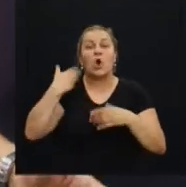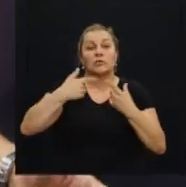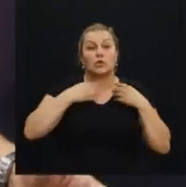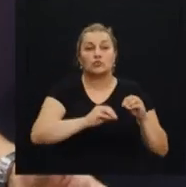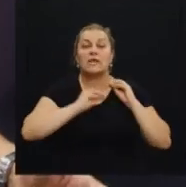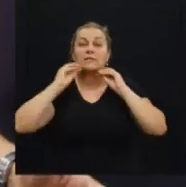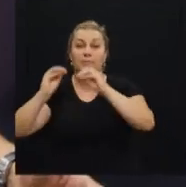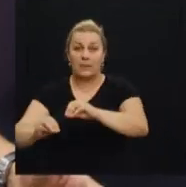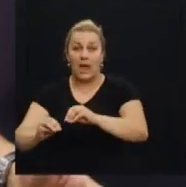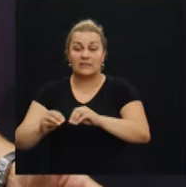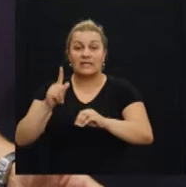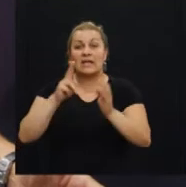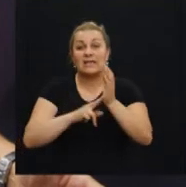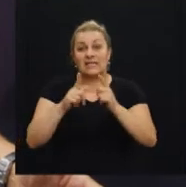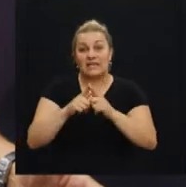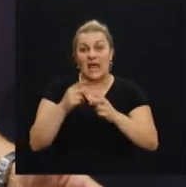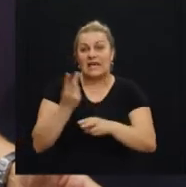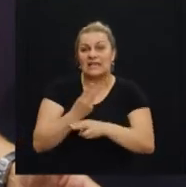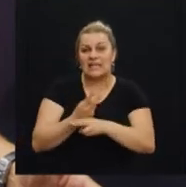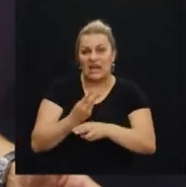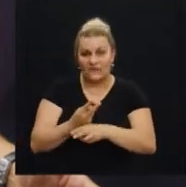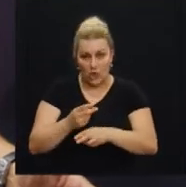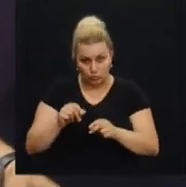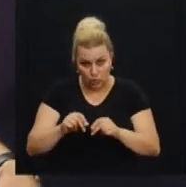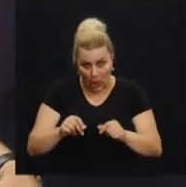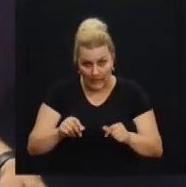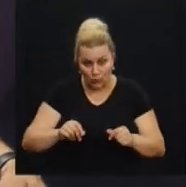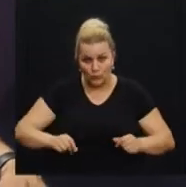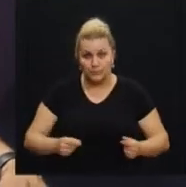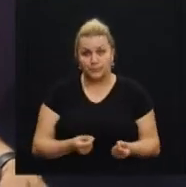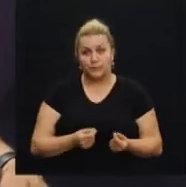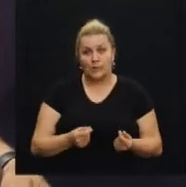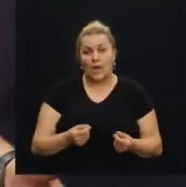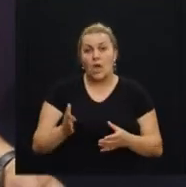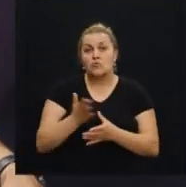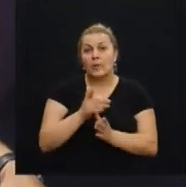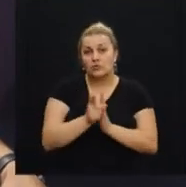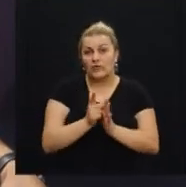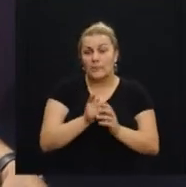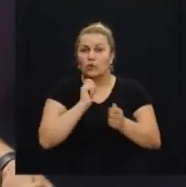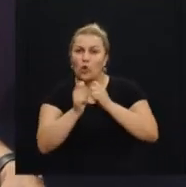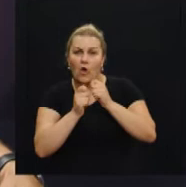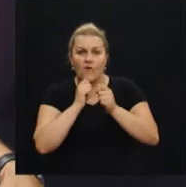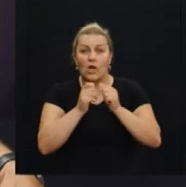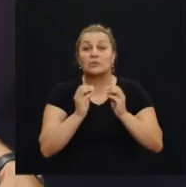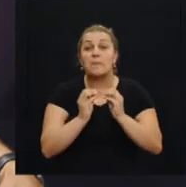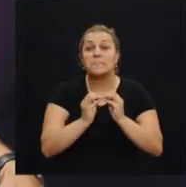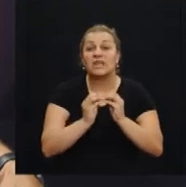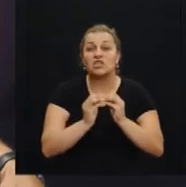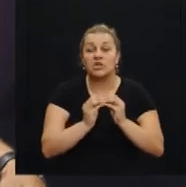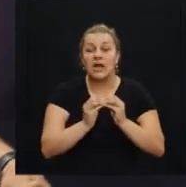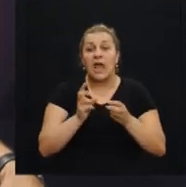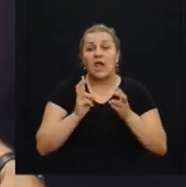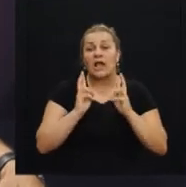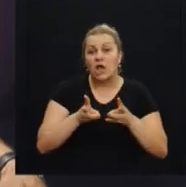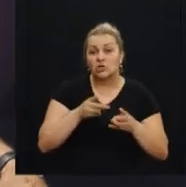pribacili na INA-ine rezervare u Solin. U međuvremenu se dogovaralo u Brižinama,